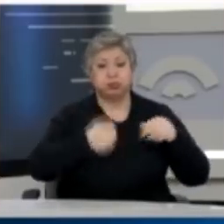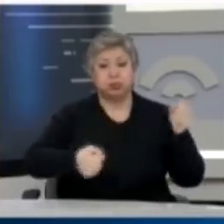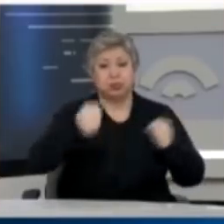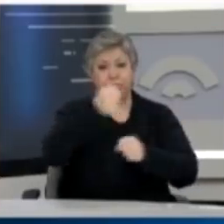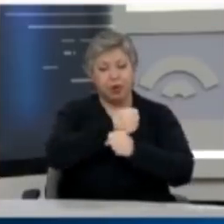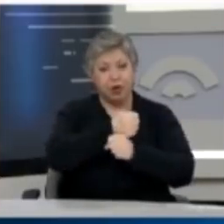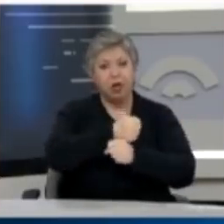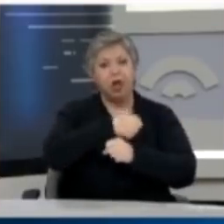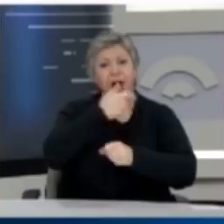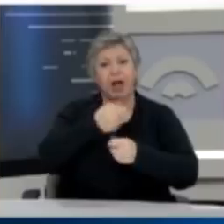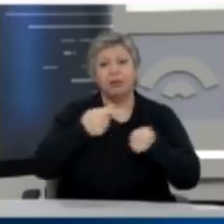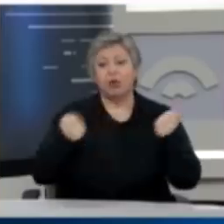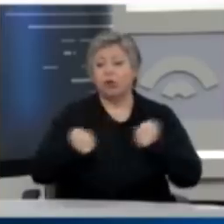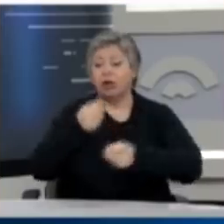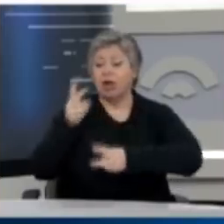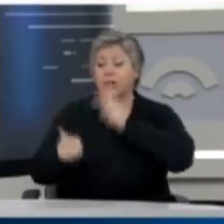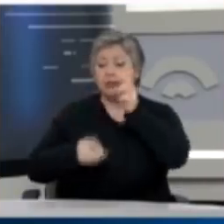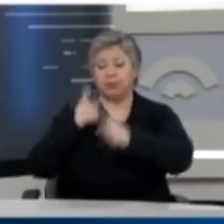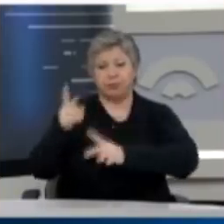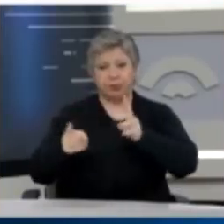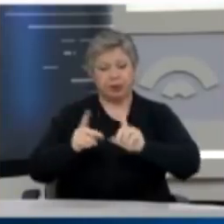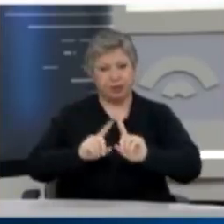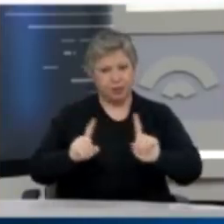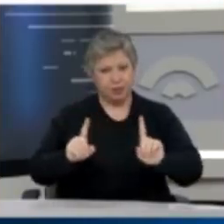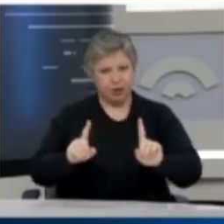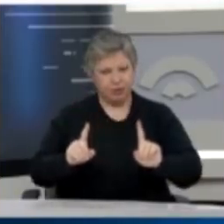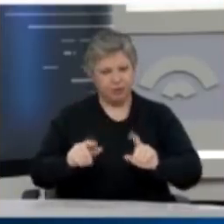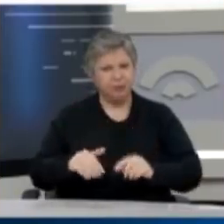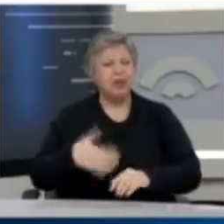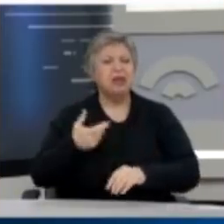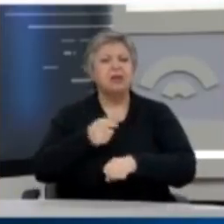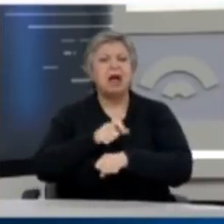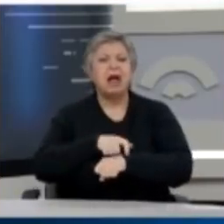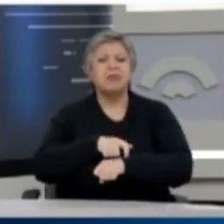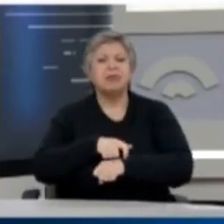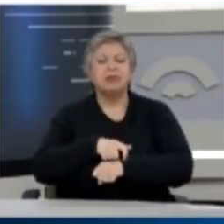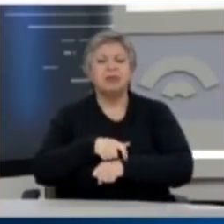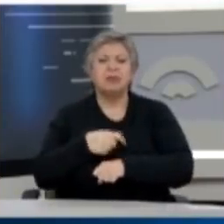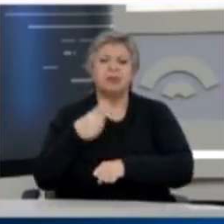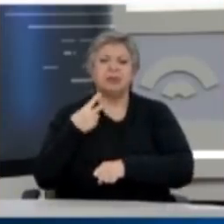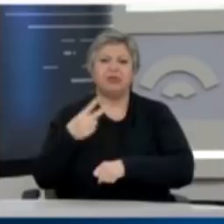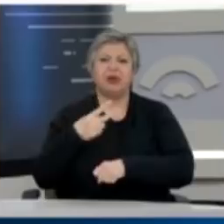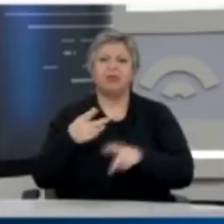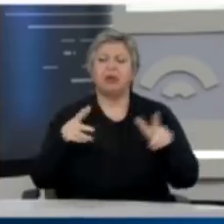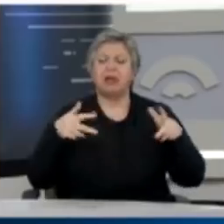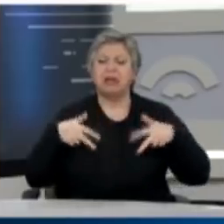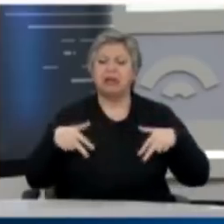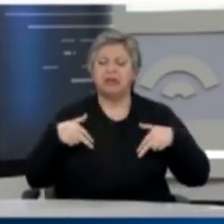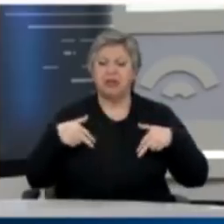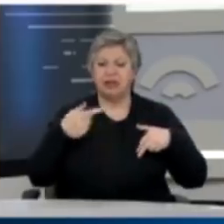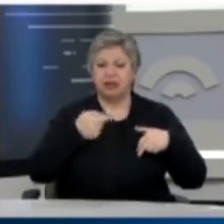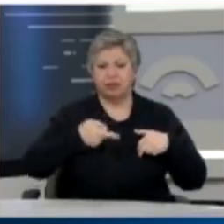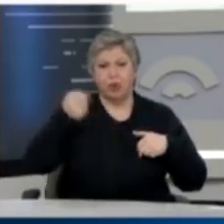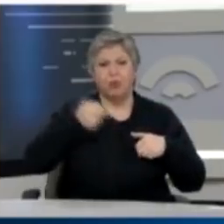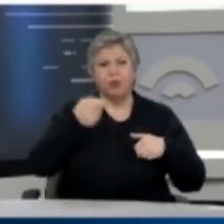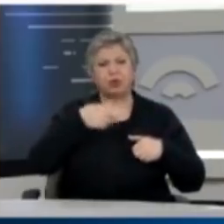πλειοψηφίας. Ξέρετε πολύ καλά πως έτσι όπως έχουν σήμερα τα πράγματα, η κυβερνητική πλειοψηφία αποφασίζει εάν θα κινηθεί